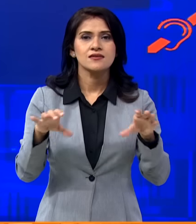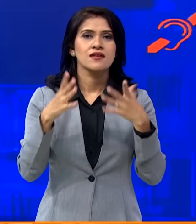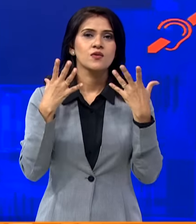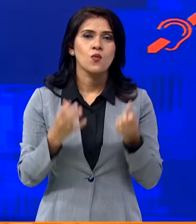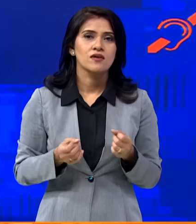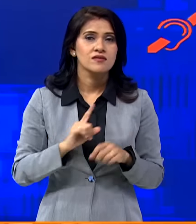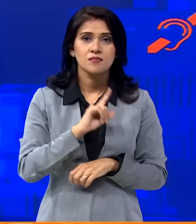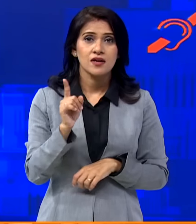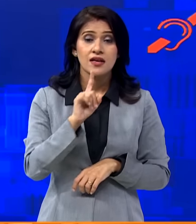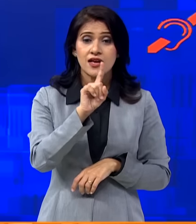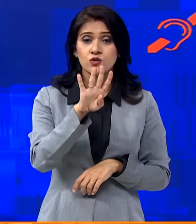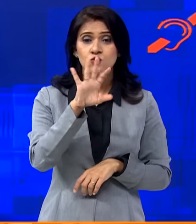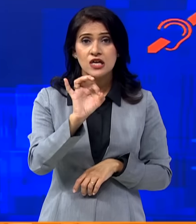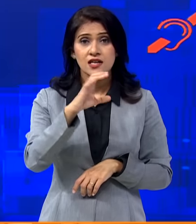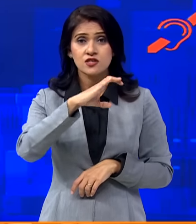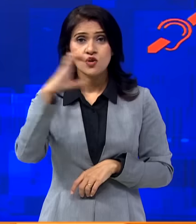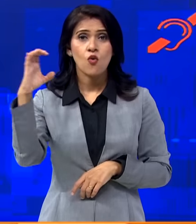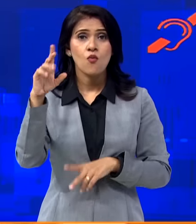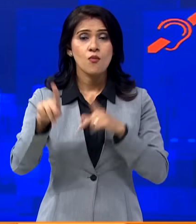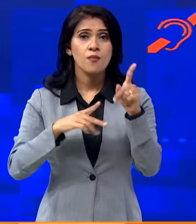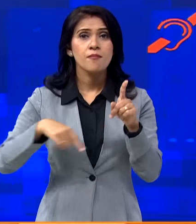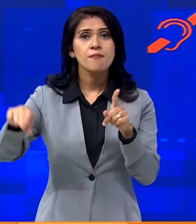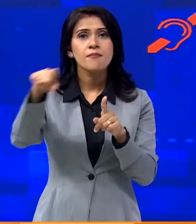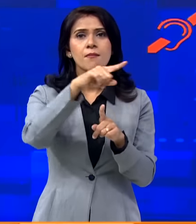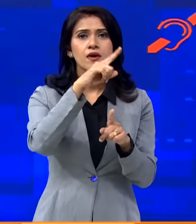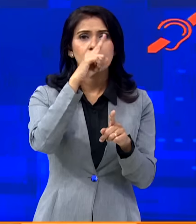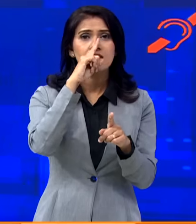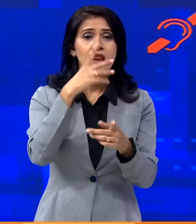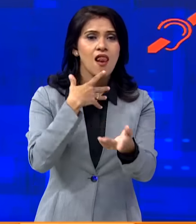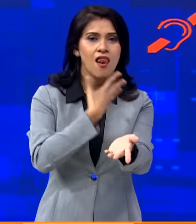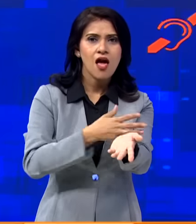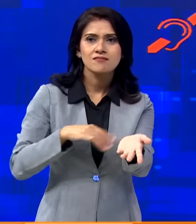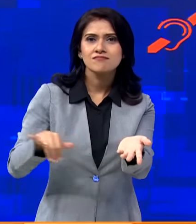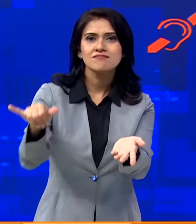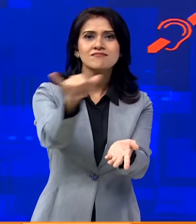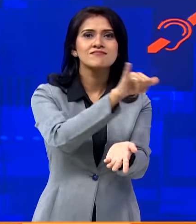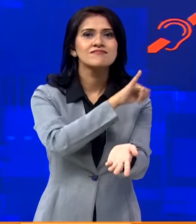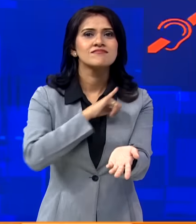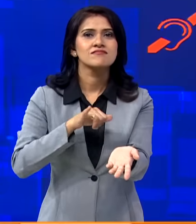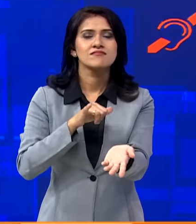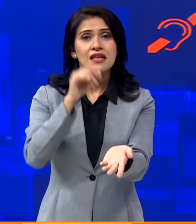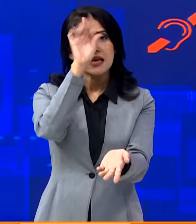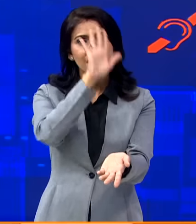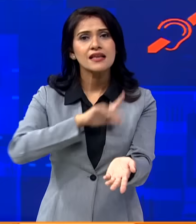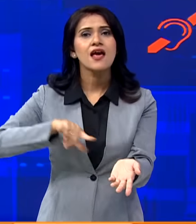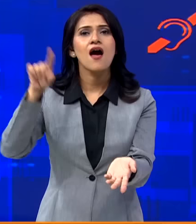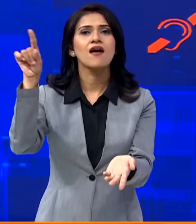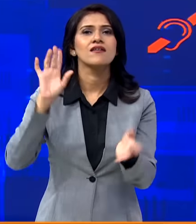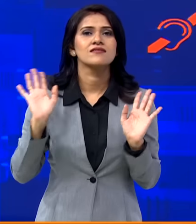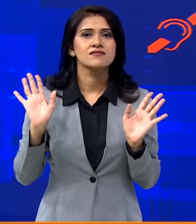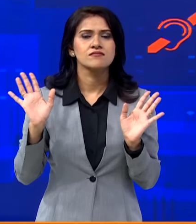140 करोड़ लोगों के दिलों में मां भारती का लहू दौड़ रहा है यह देश सुरक्षित रहेगा इस देश को